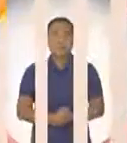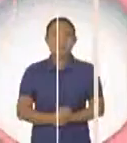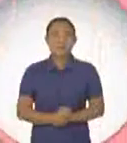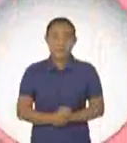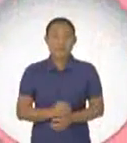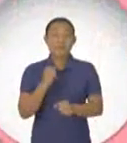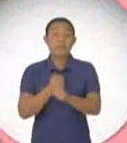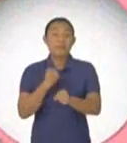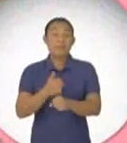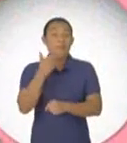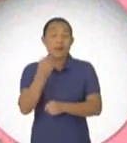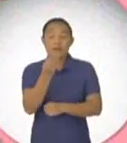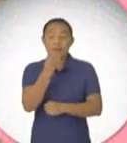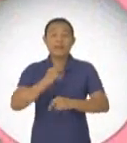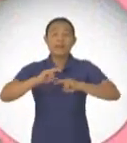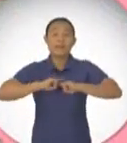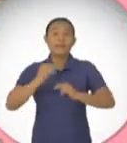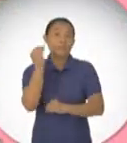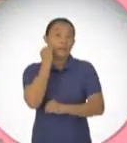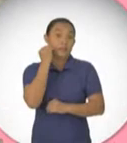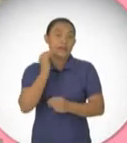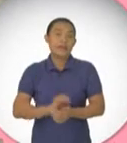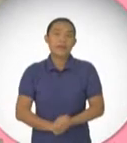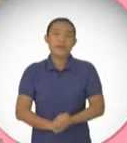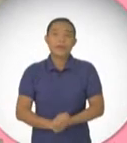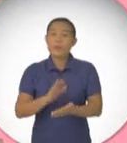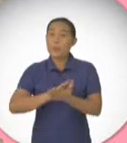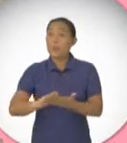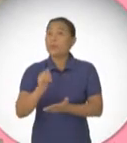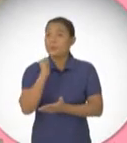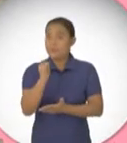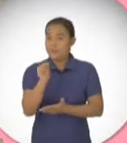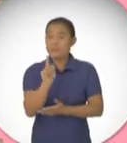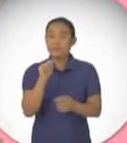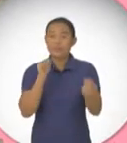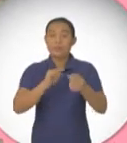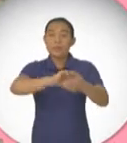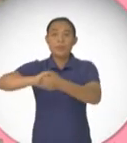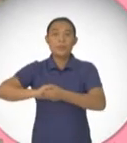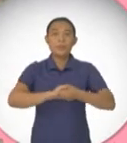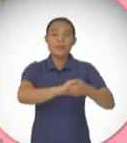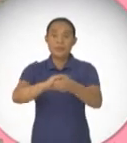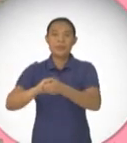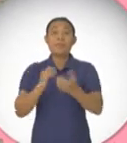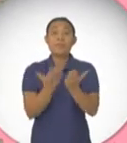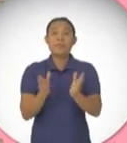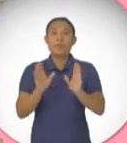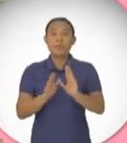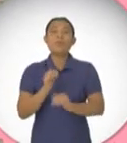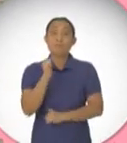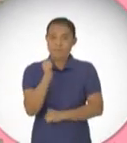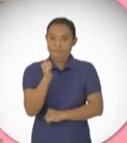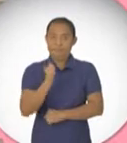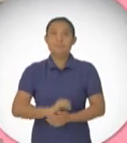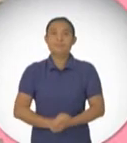ขนมและอาหารไว้รับประทานกันเองที่บ้านเนี่ยนะครับนอกจากจะสะอาดและปลอดภัยแล้วยังเป็นการสร้างความสัมพันธ์อันดีให้เกิดขึ้นในครอบครัวของคุณอีกด้ว